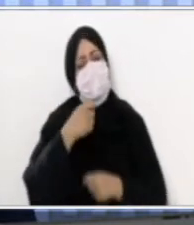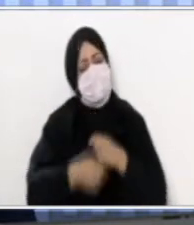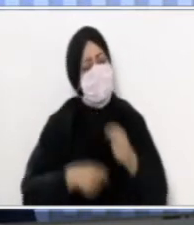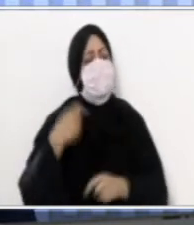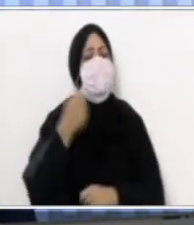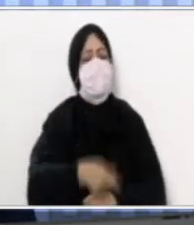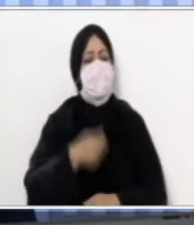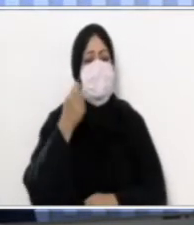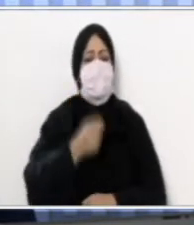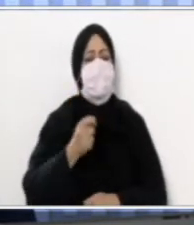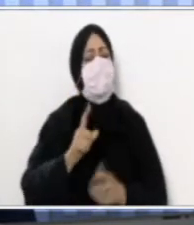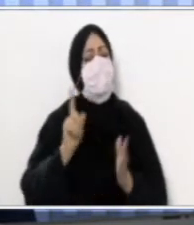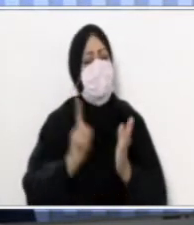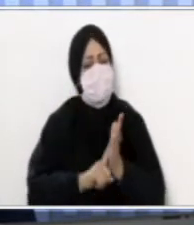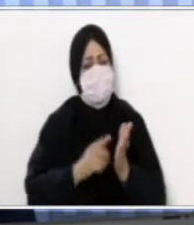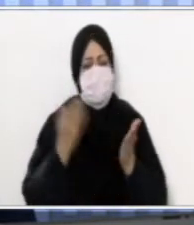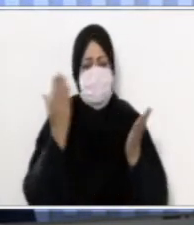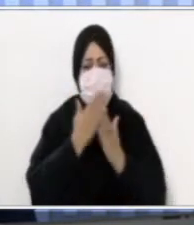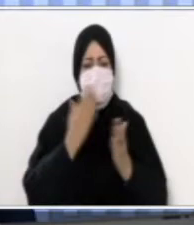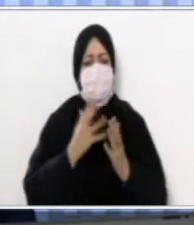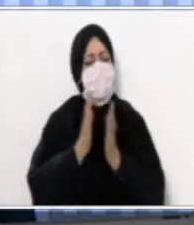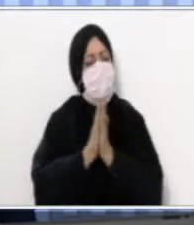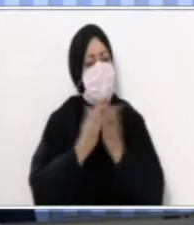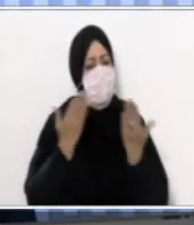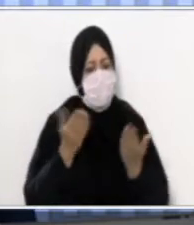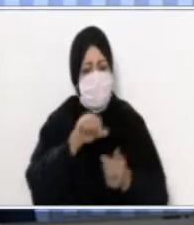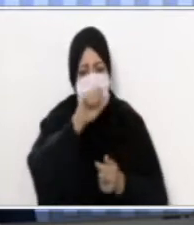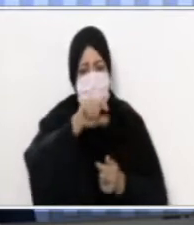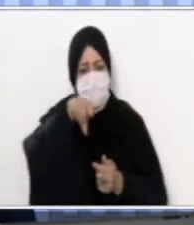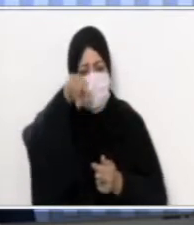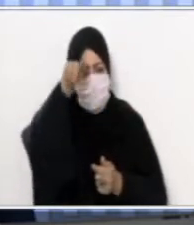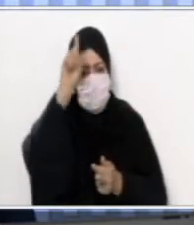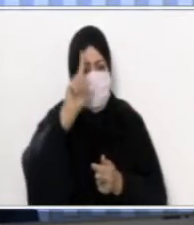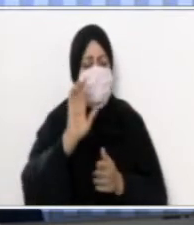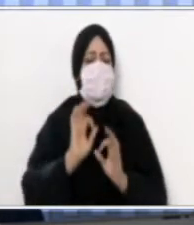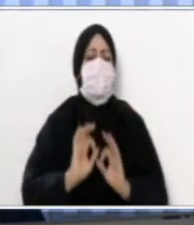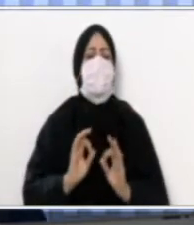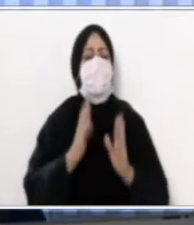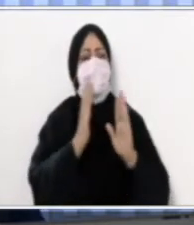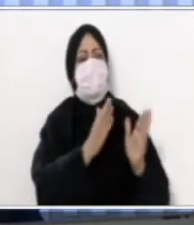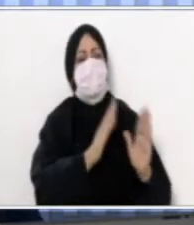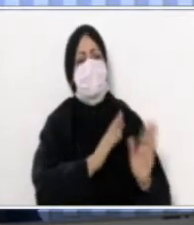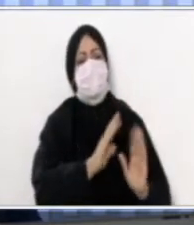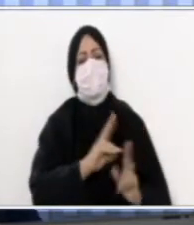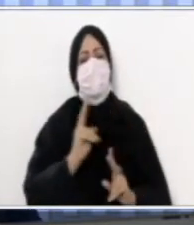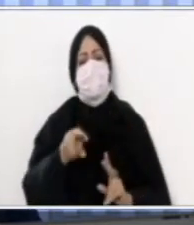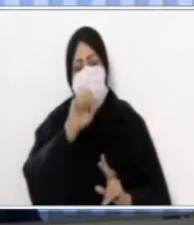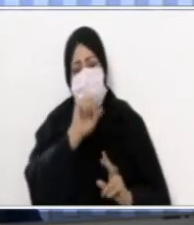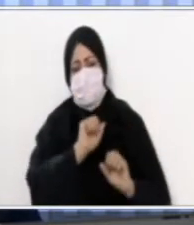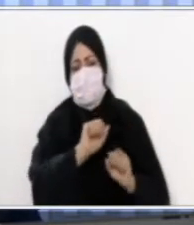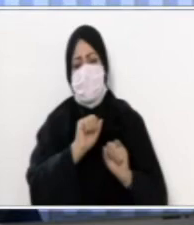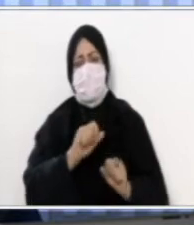في المكاتب التي يستفيد منها الناس، كل هذه الأشياء التي يدوم نفعها هي من الصدقات